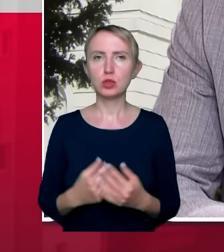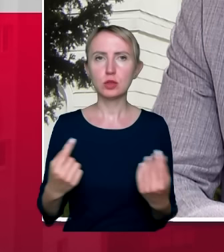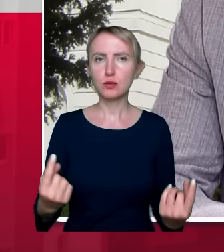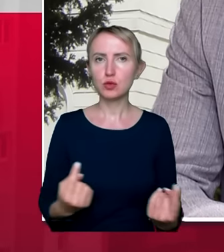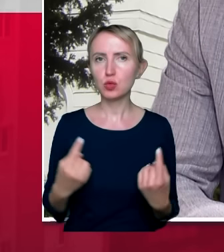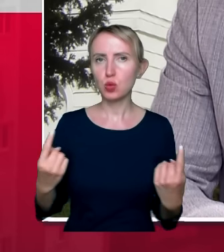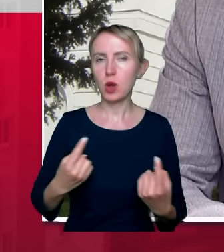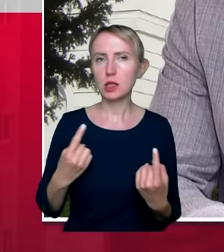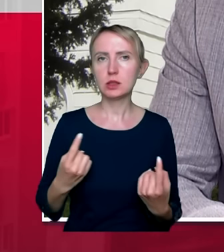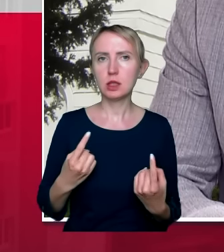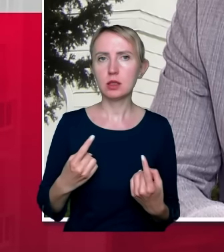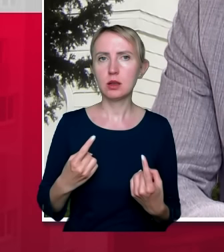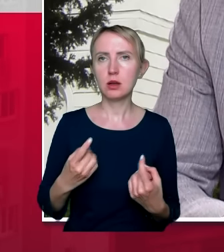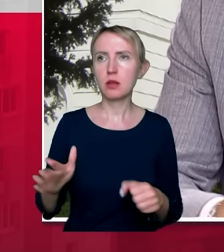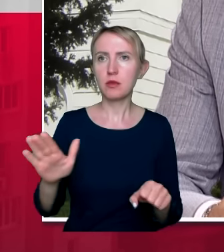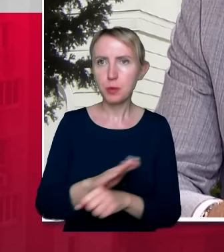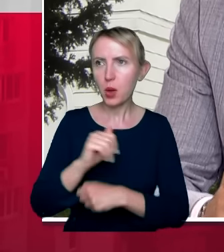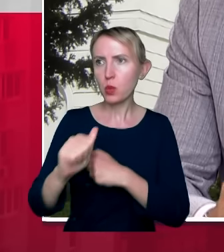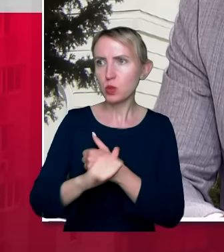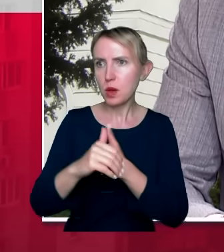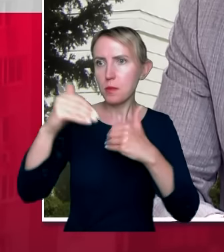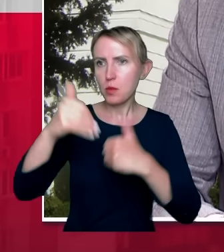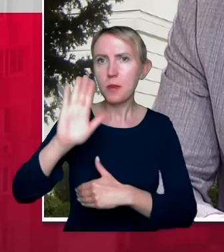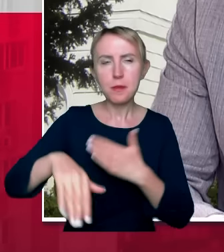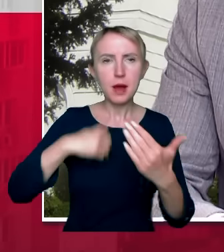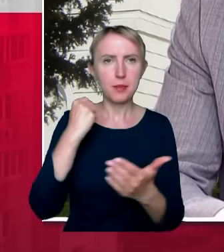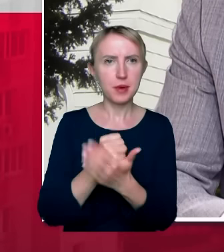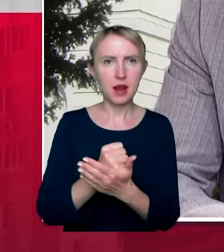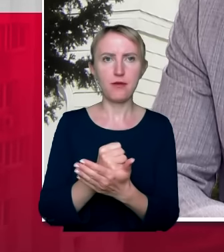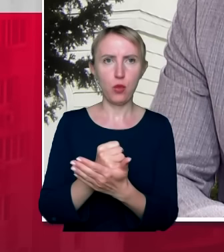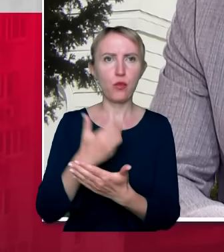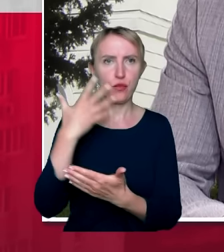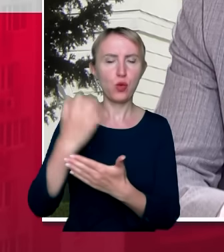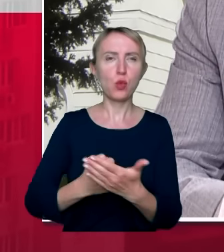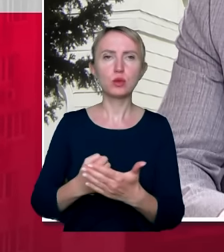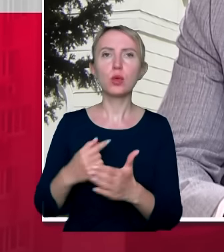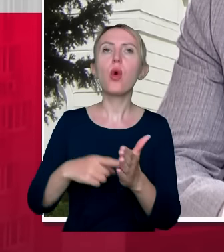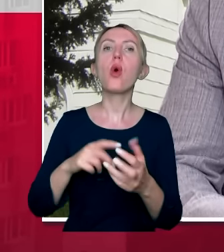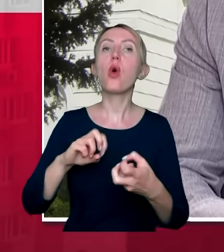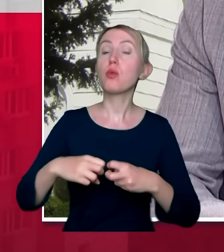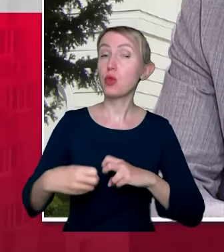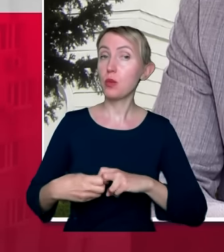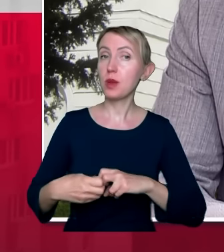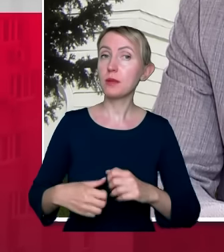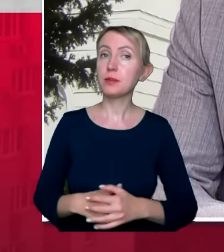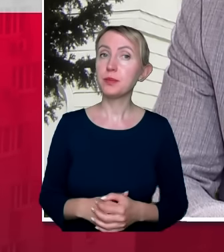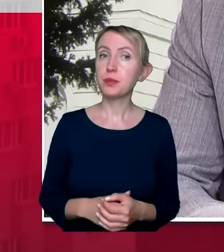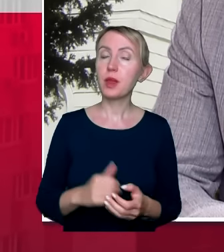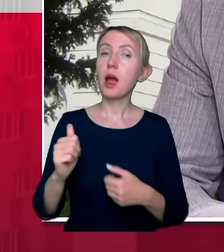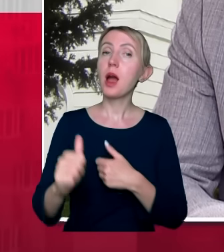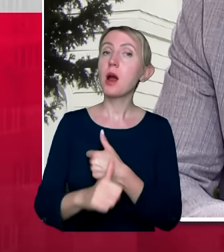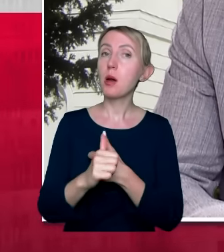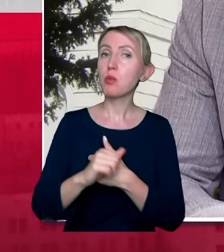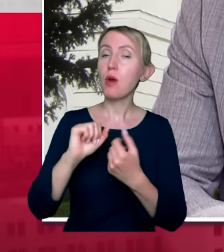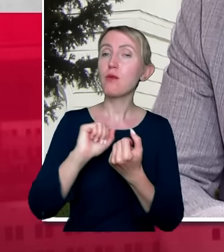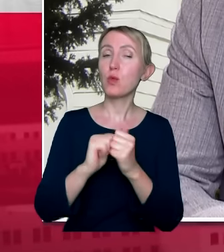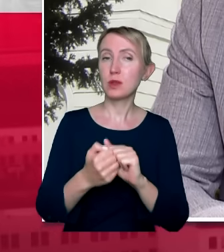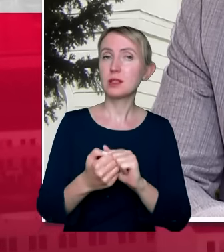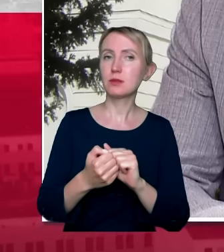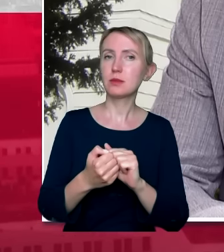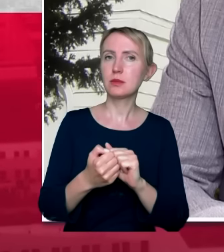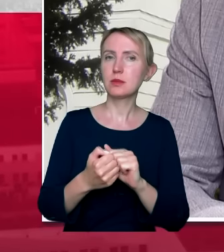można powiedzieć, w pełni uzasadnionych prawnie i faktycznie. Na tym był problem. W każdym razie pretekstem do tych zmian